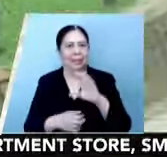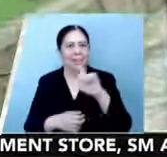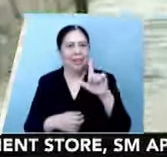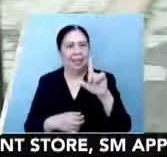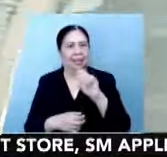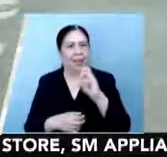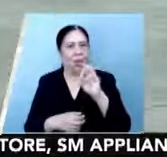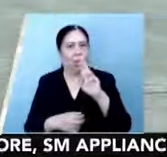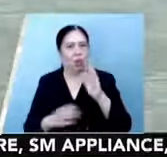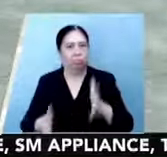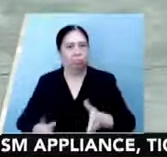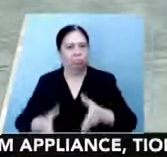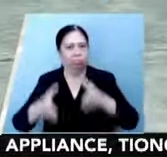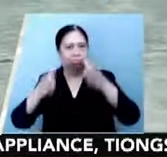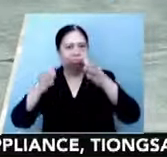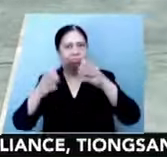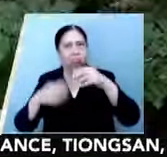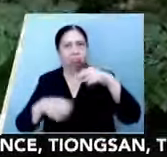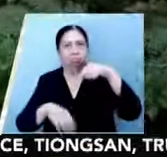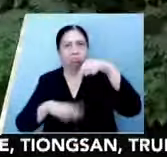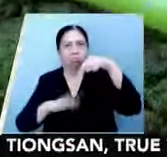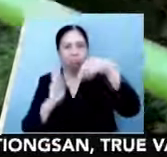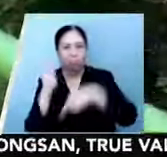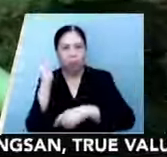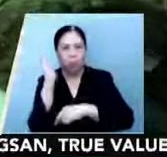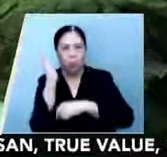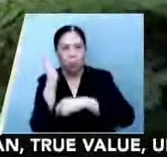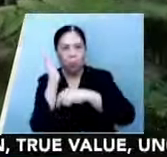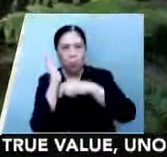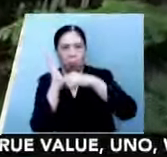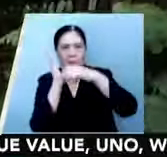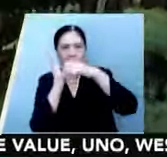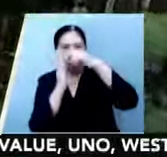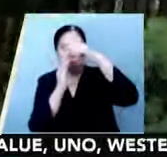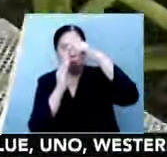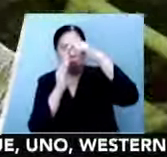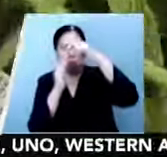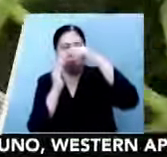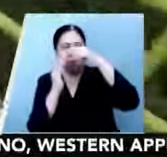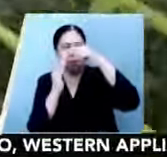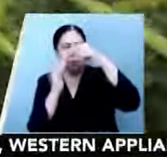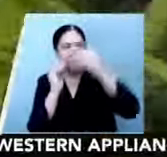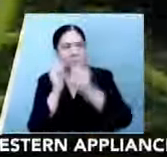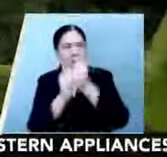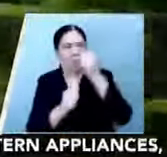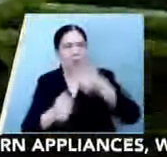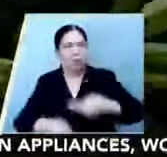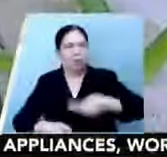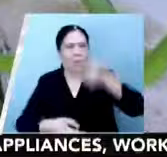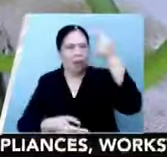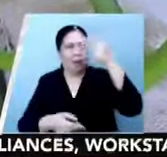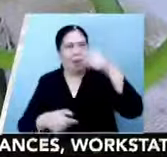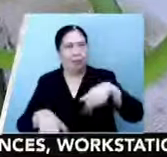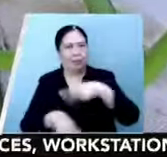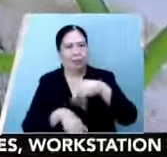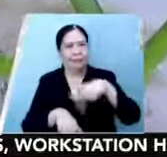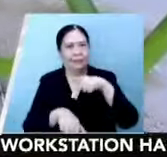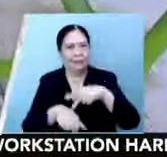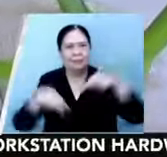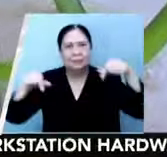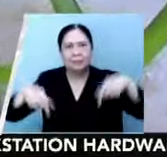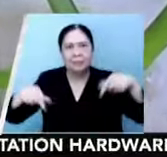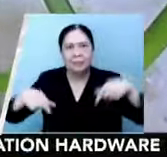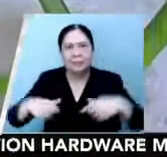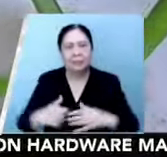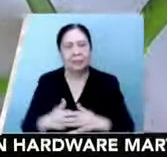jump. Ito na. Akitin na po natin ang tower na pinakamataas na parajump sa Pilipinas. Uy,